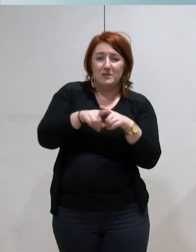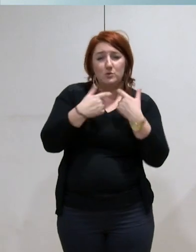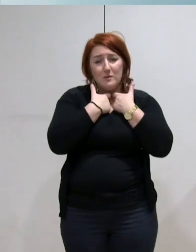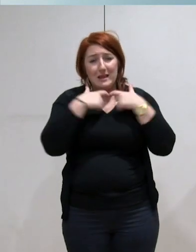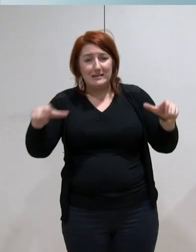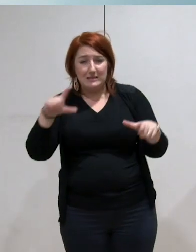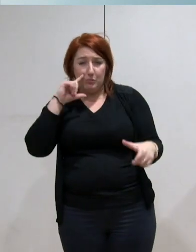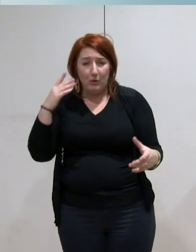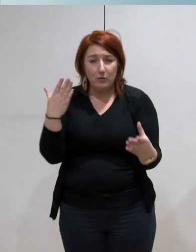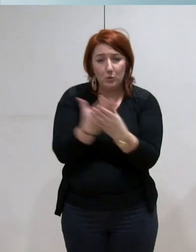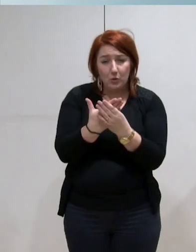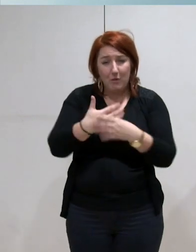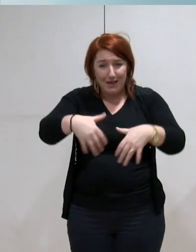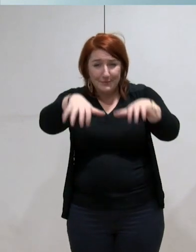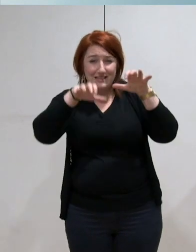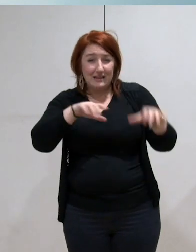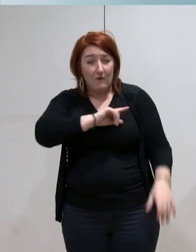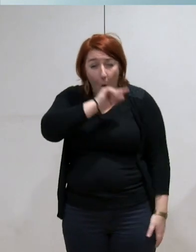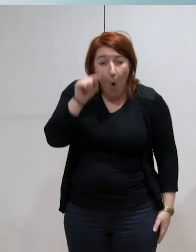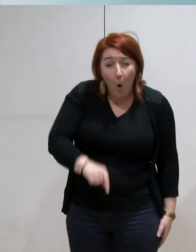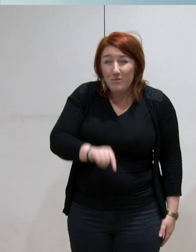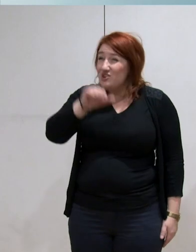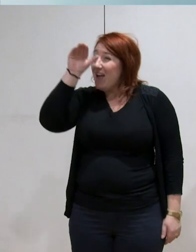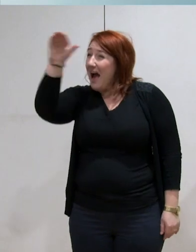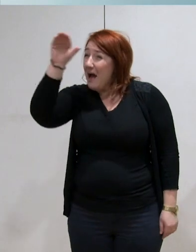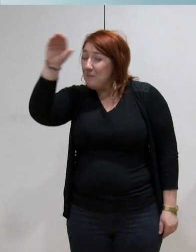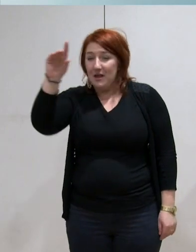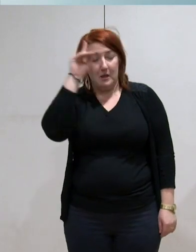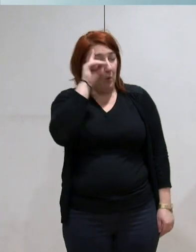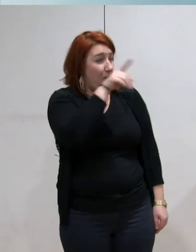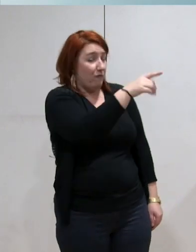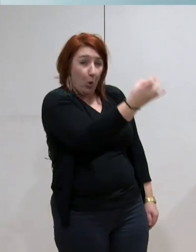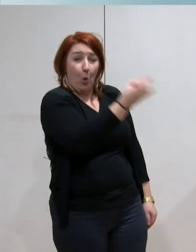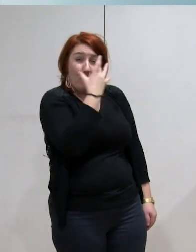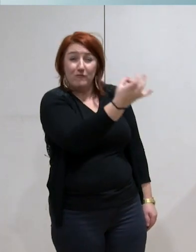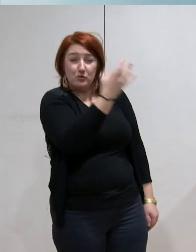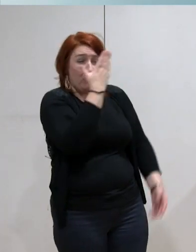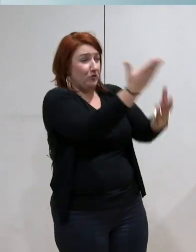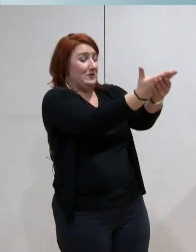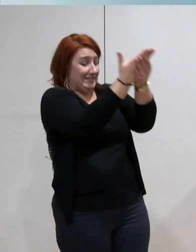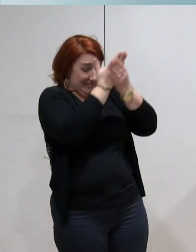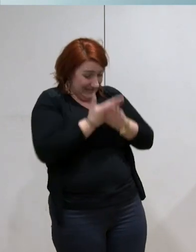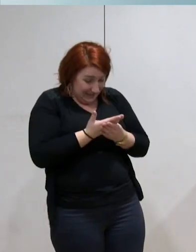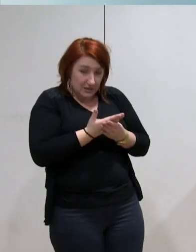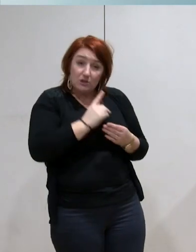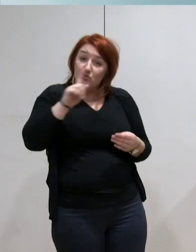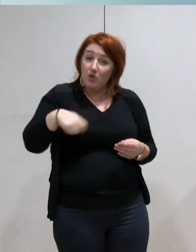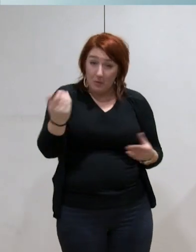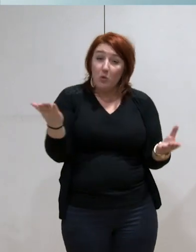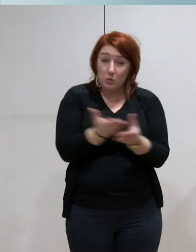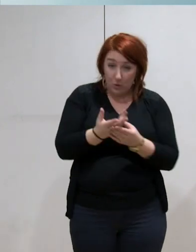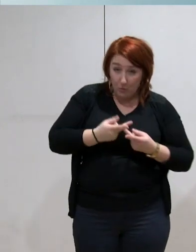administratifs parce que vous ne refusez la transmission de documents qui sont des documents